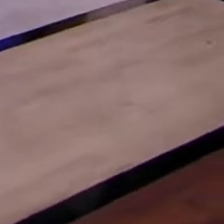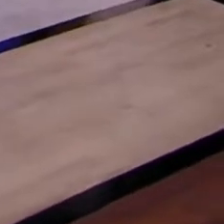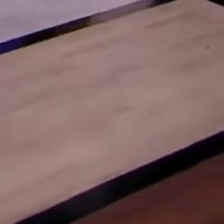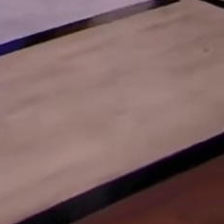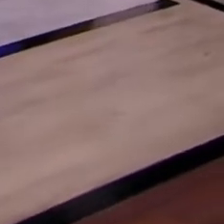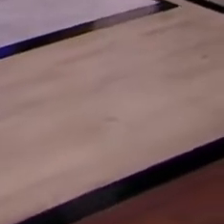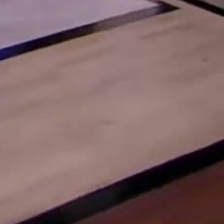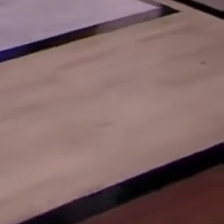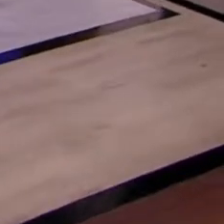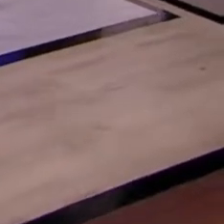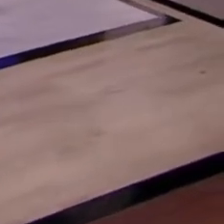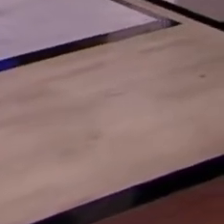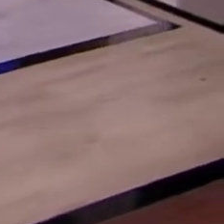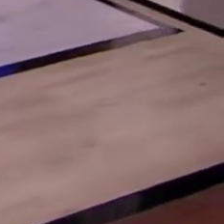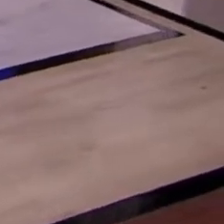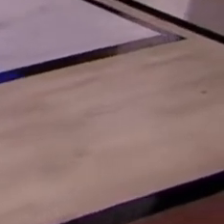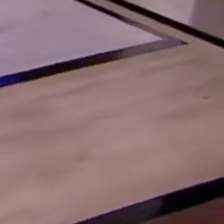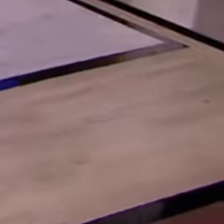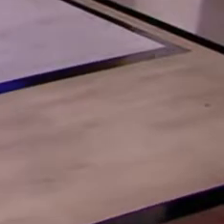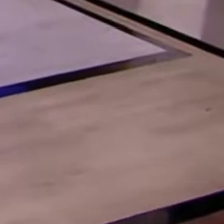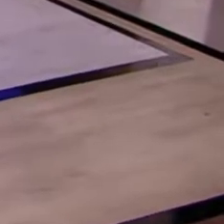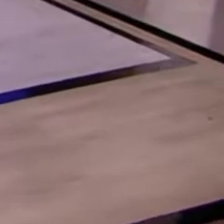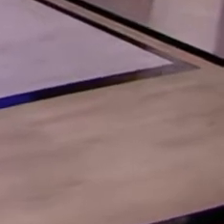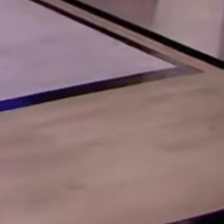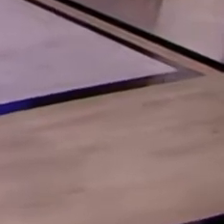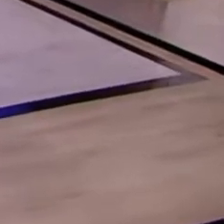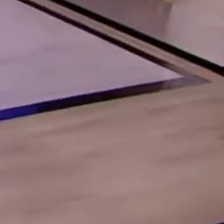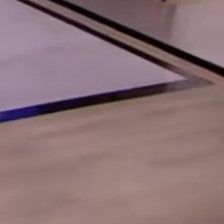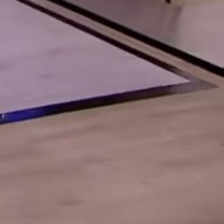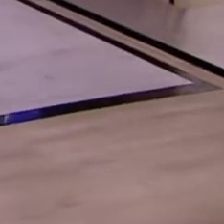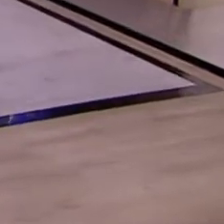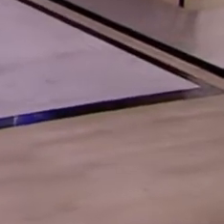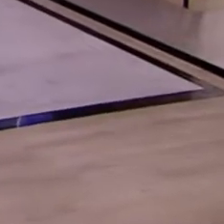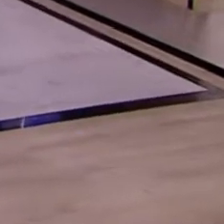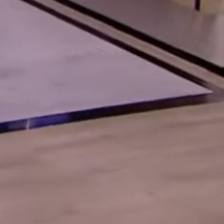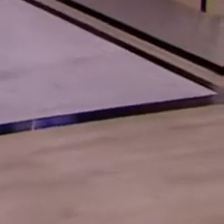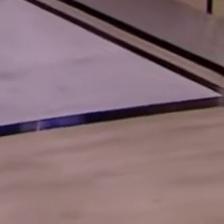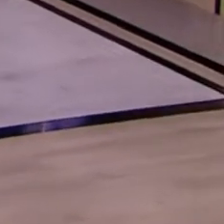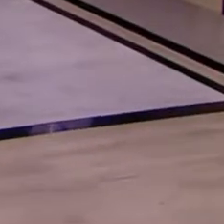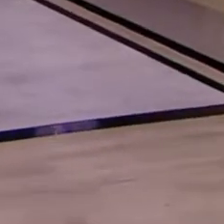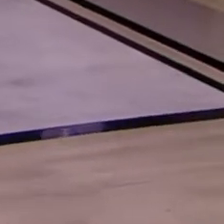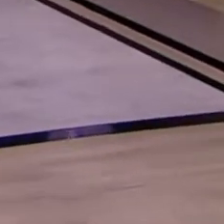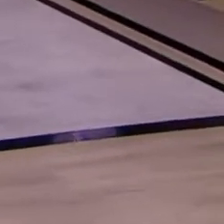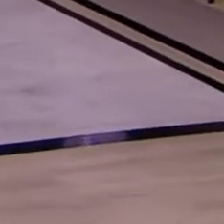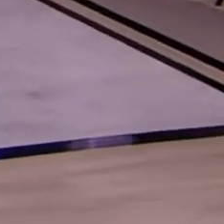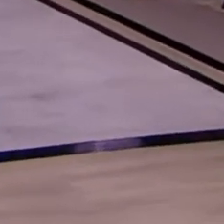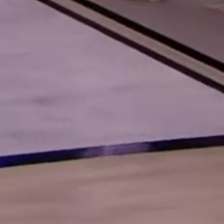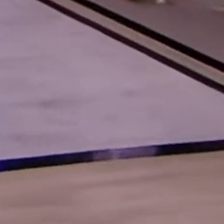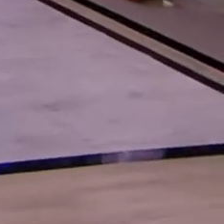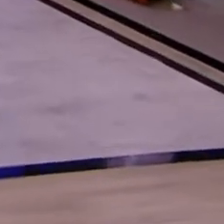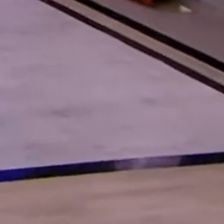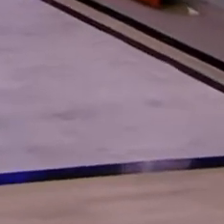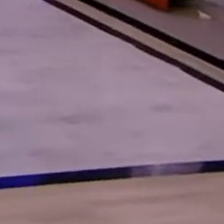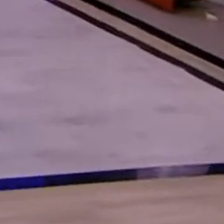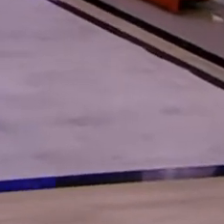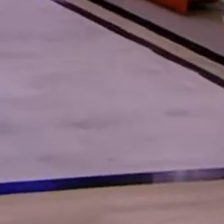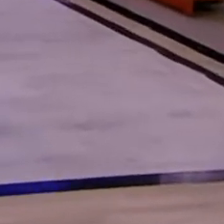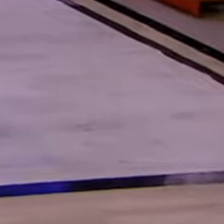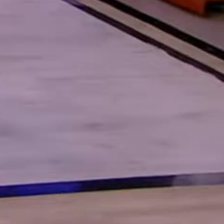დაბრძანდით და მაყურებელს ფიქრობ არ გაუკვირდება თქვენი სტუმრობა დღეს, იმიტომ